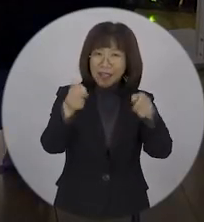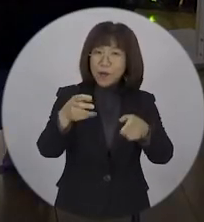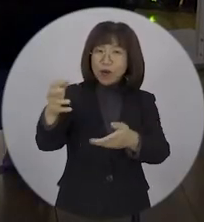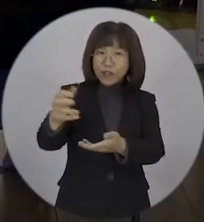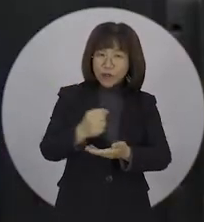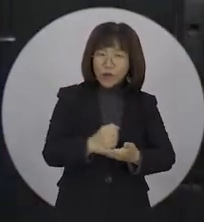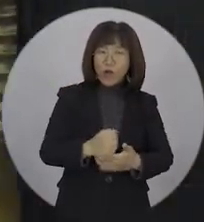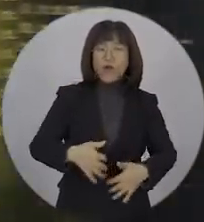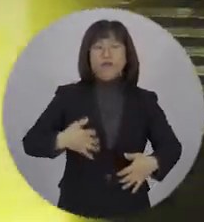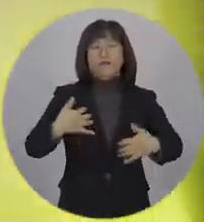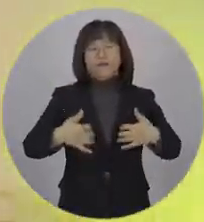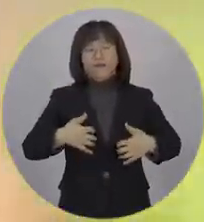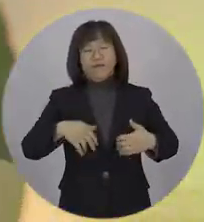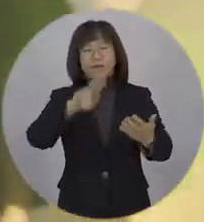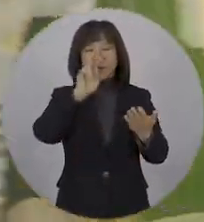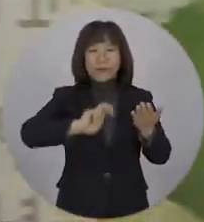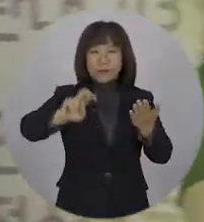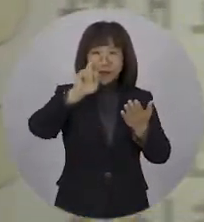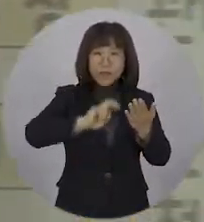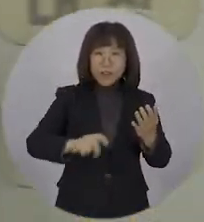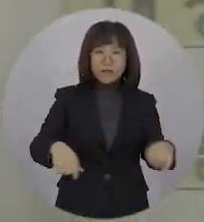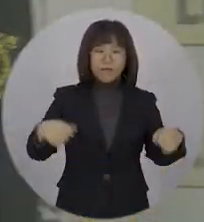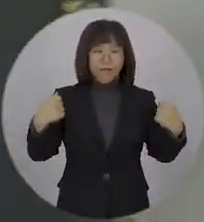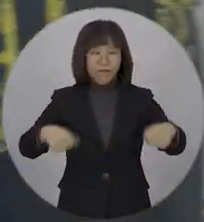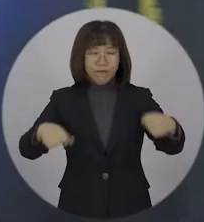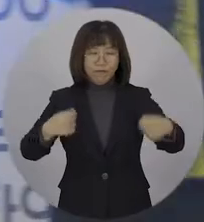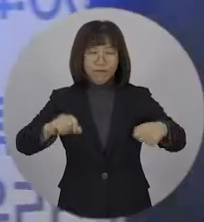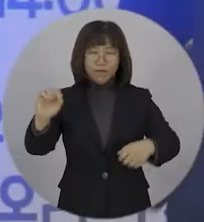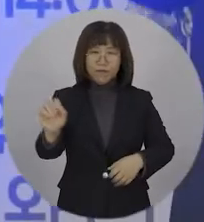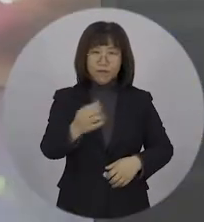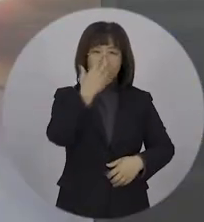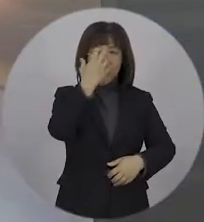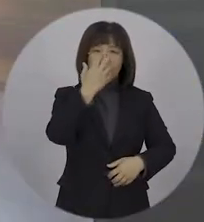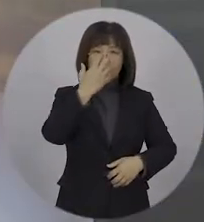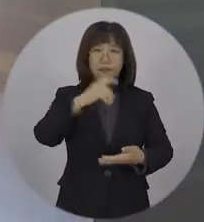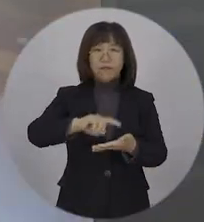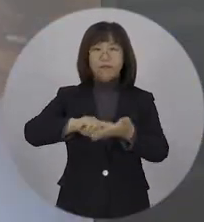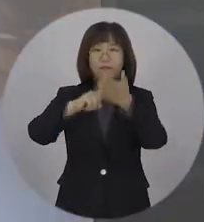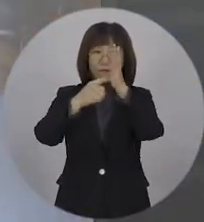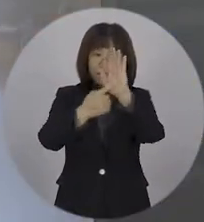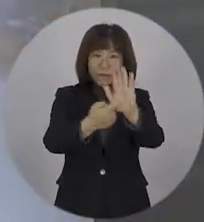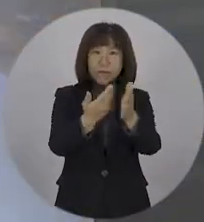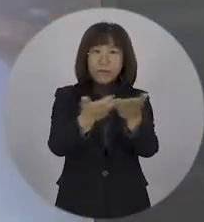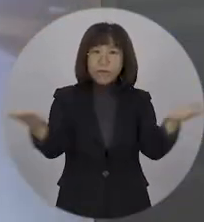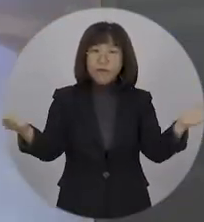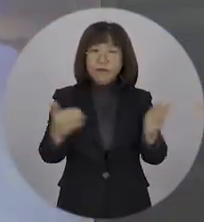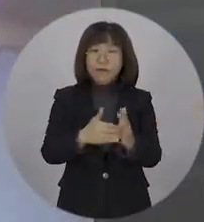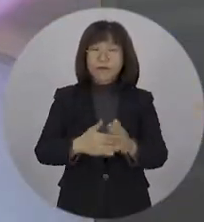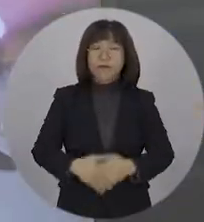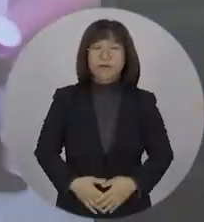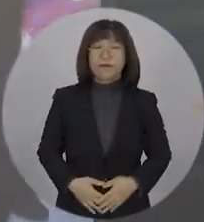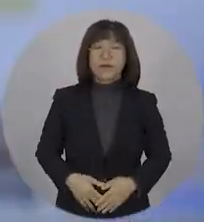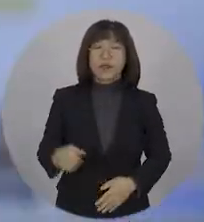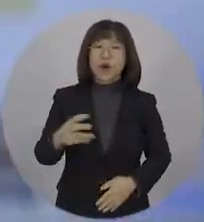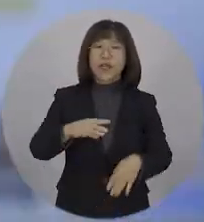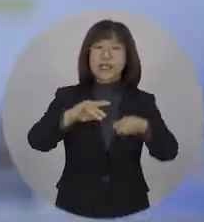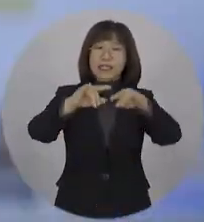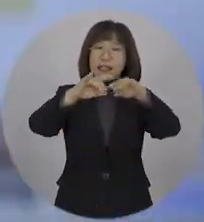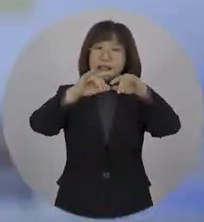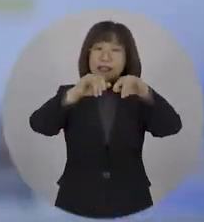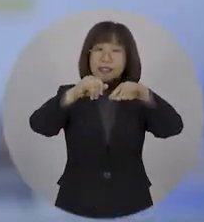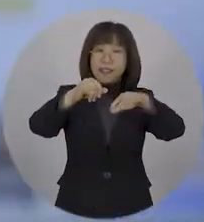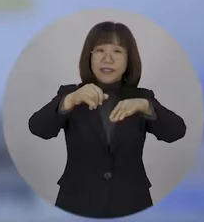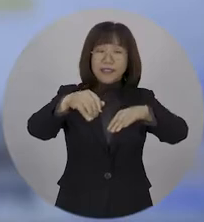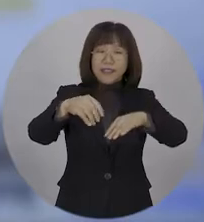그룹 다이아 1 공연과 지역 청소년 댄스 동아리에 멋진 댄스 공연 영상이 이어졌습니다 또 샌더